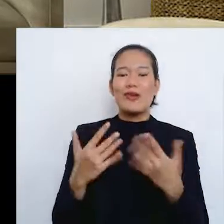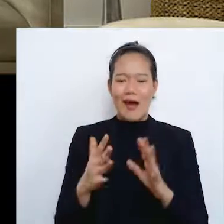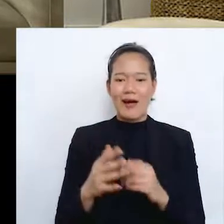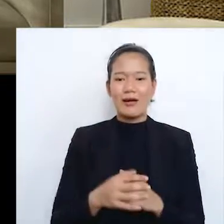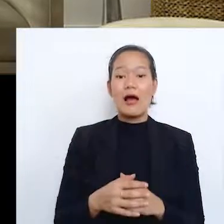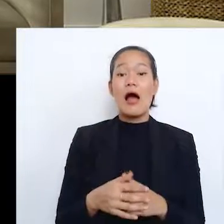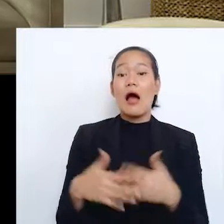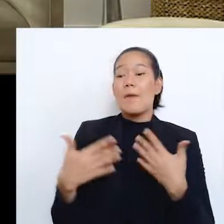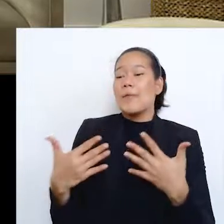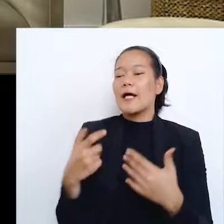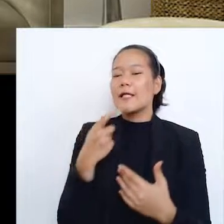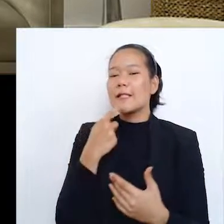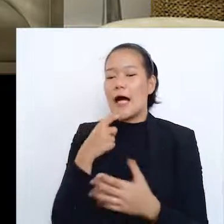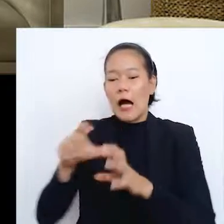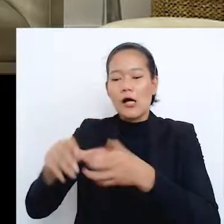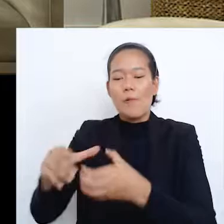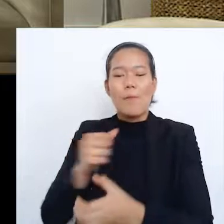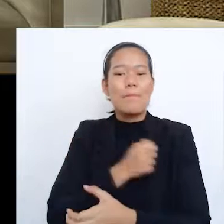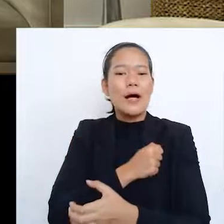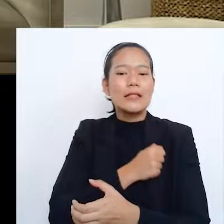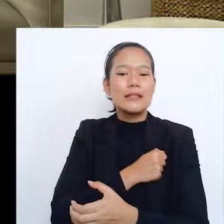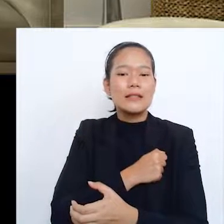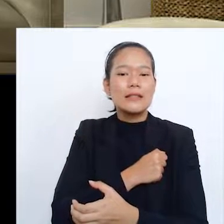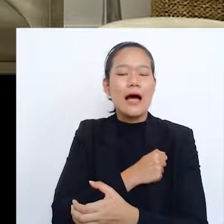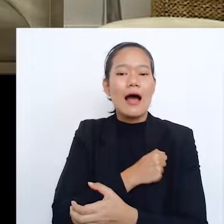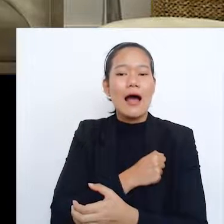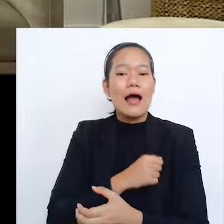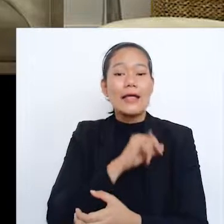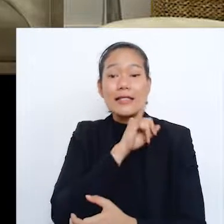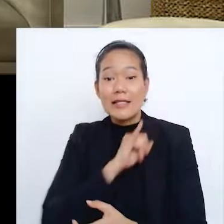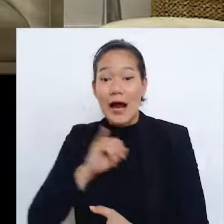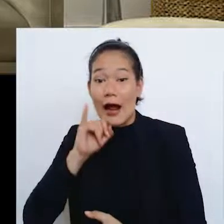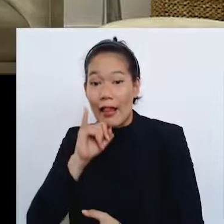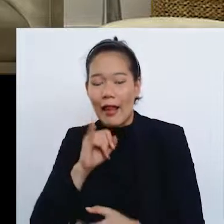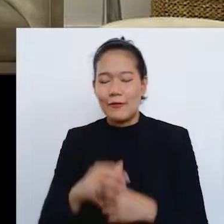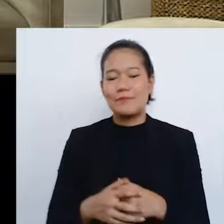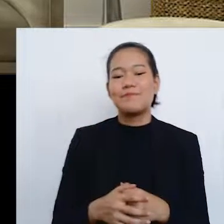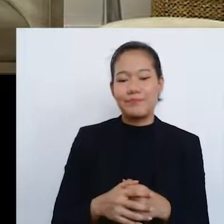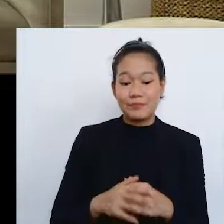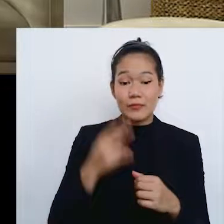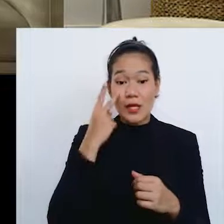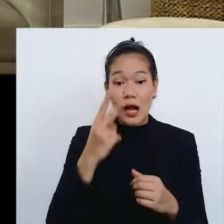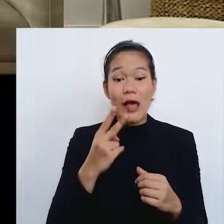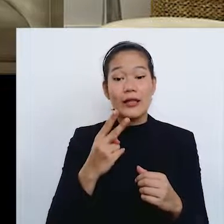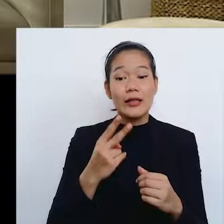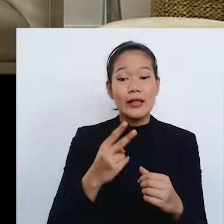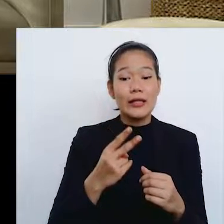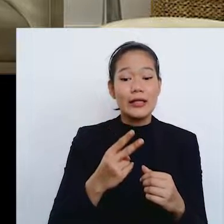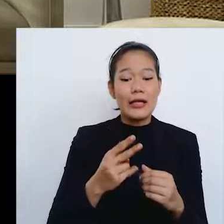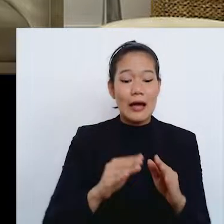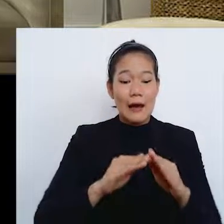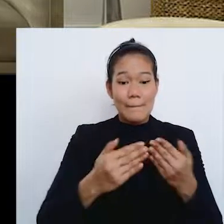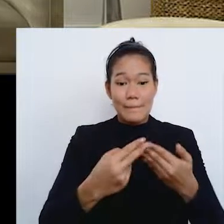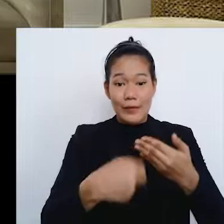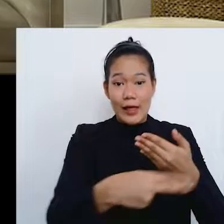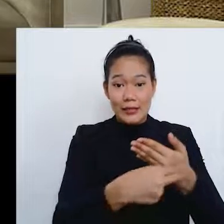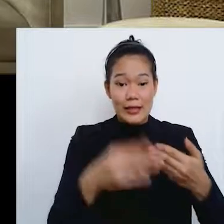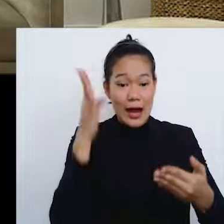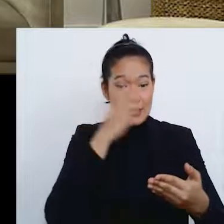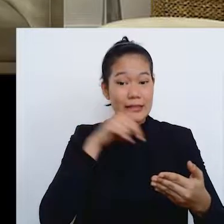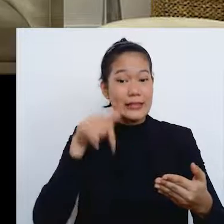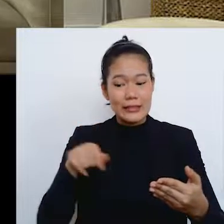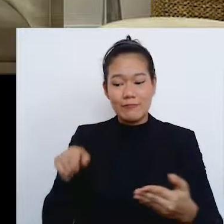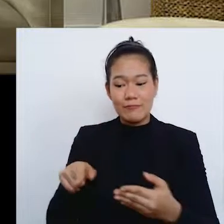Bagaimana dengan kisah bangsa Israel di dalam teks kita pada hari ini? Di dalam penggembaraan